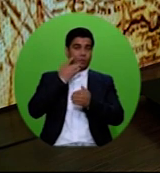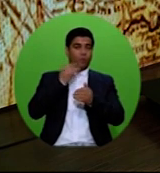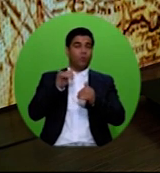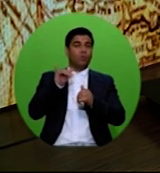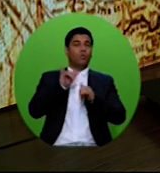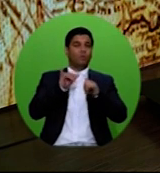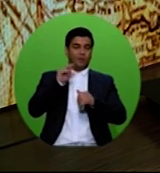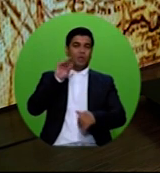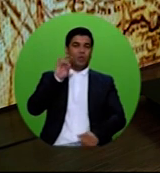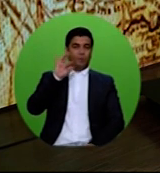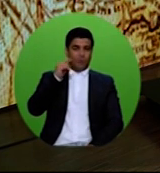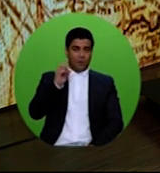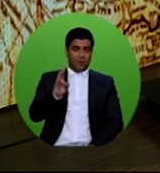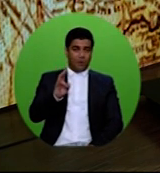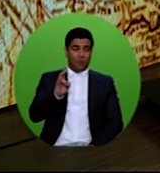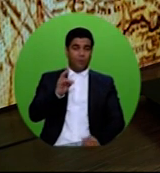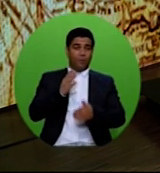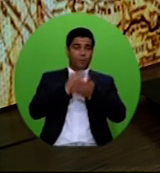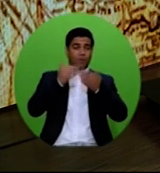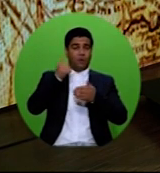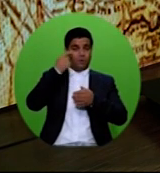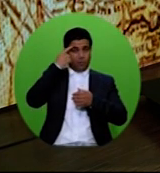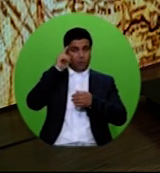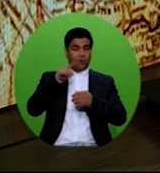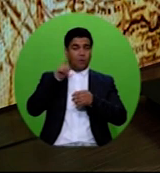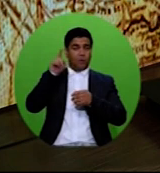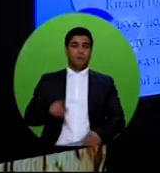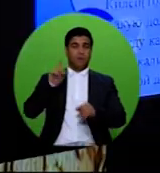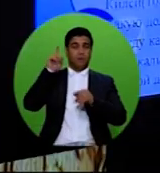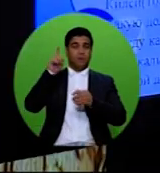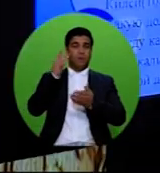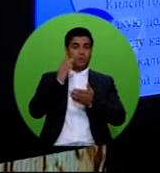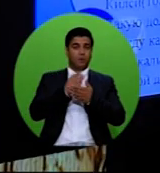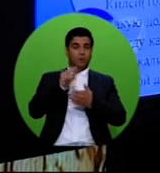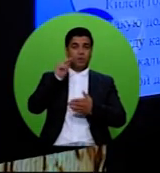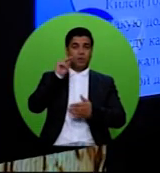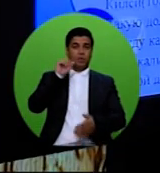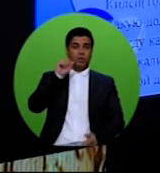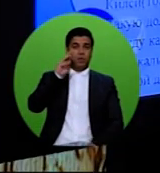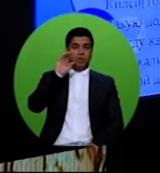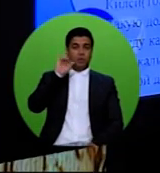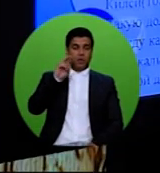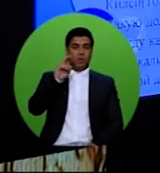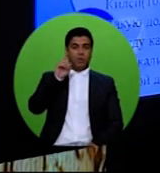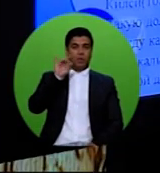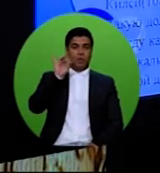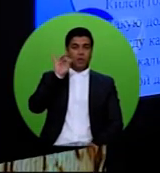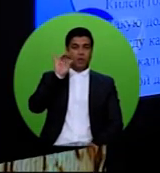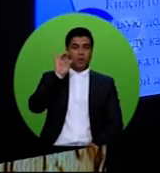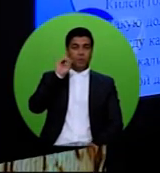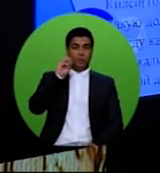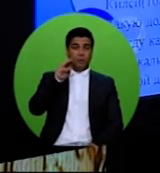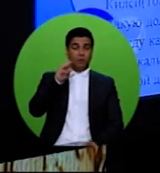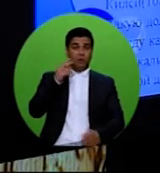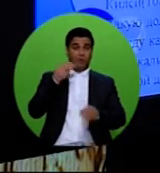в Чимган. Мы с вами все говорили, что там проходит Чаткальский хребет. И в этом